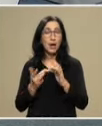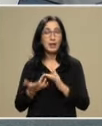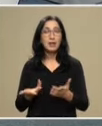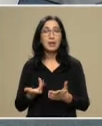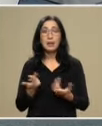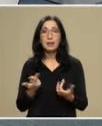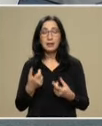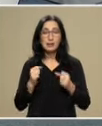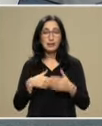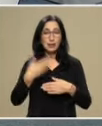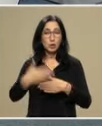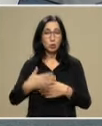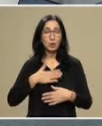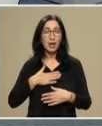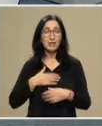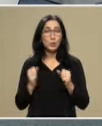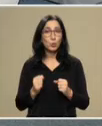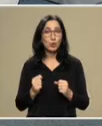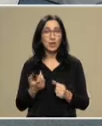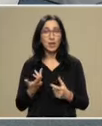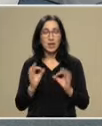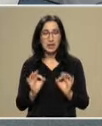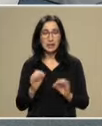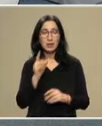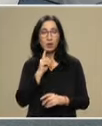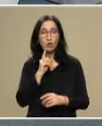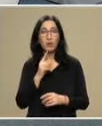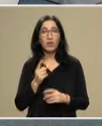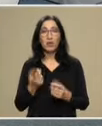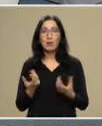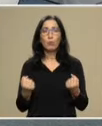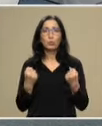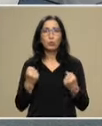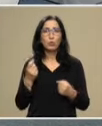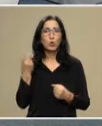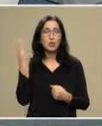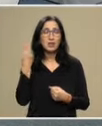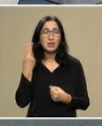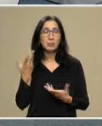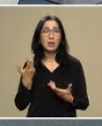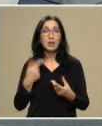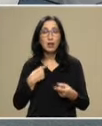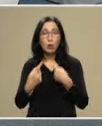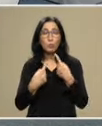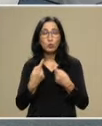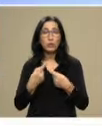изкуствен интелект? Ами все по-трудно е да се разбере дали общуваме с машина или с